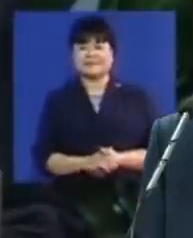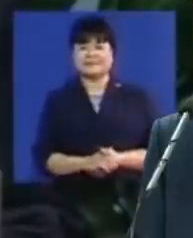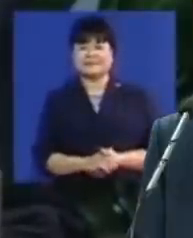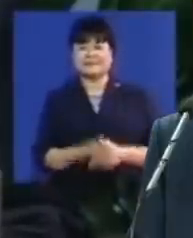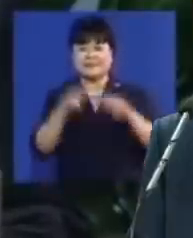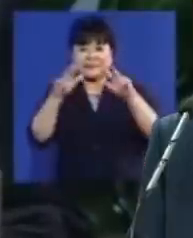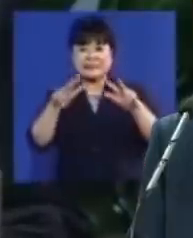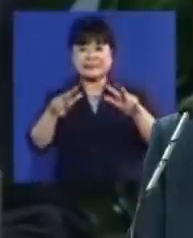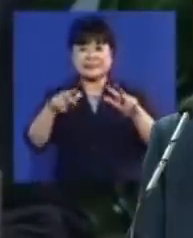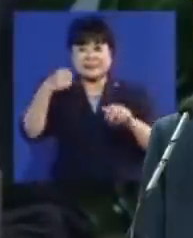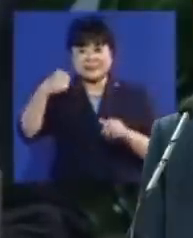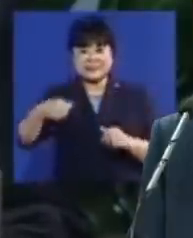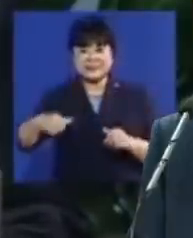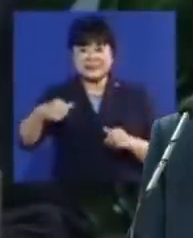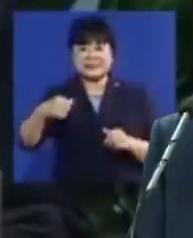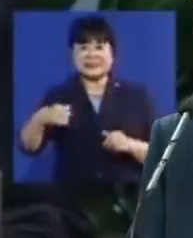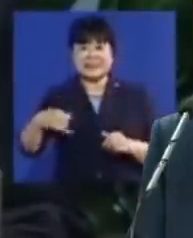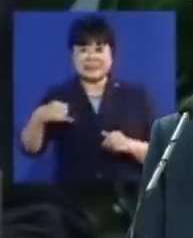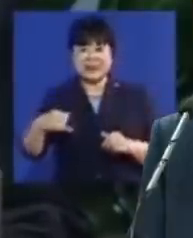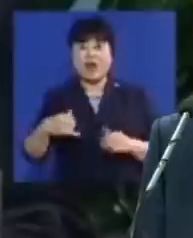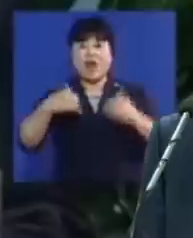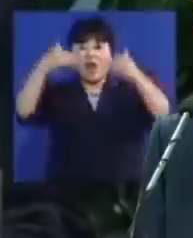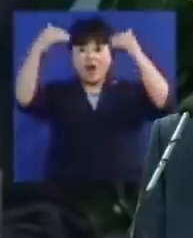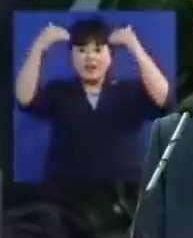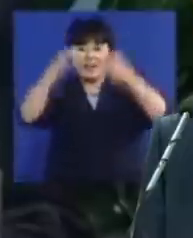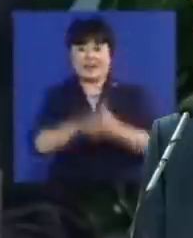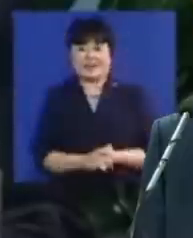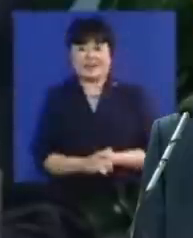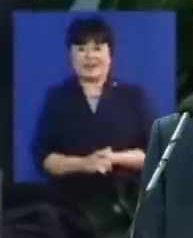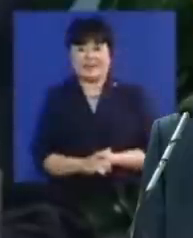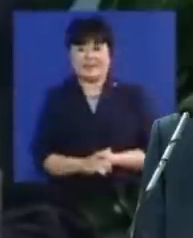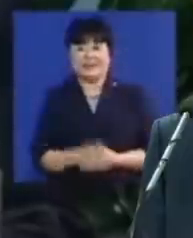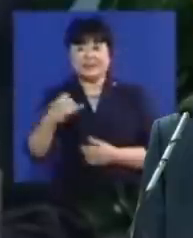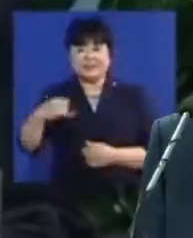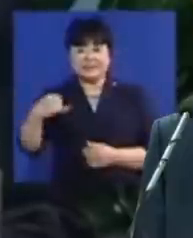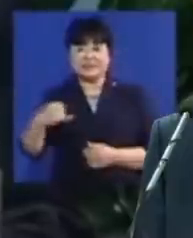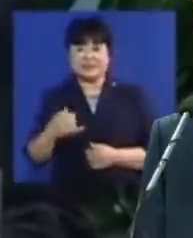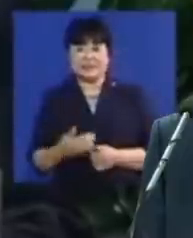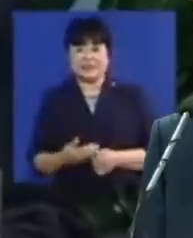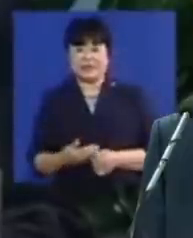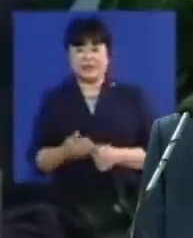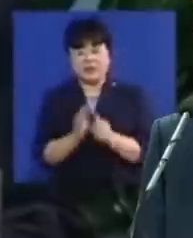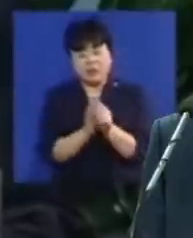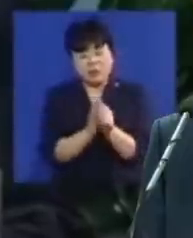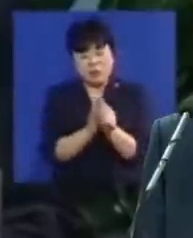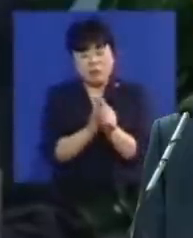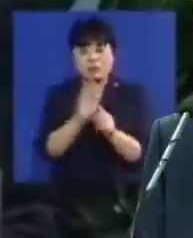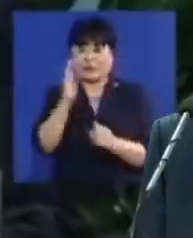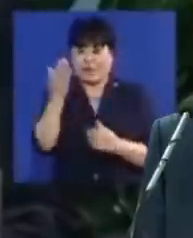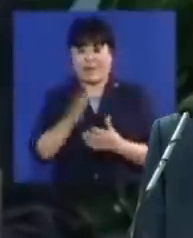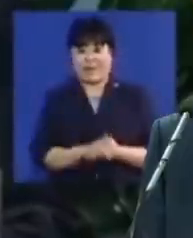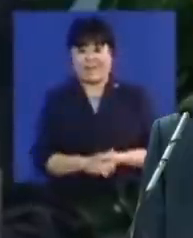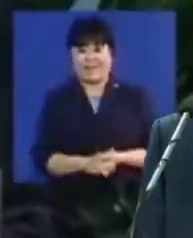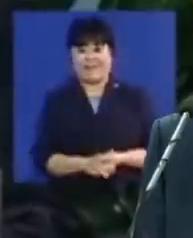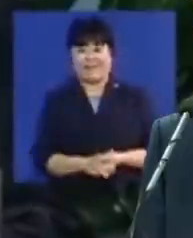집에 오면 자식이 어른인 것입니다. 자식 비율을 맞춰야지 안 되거든.